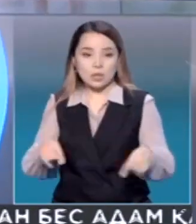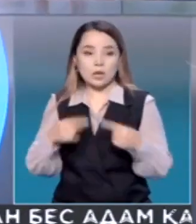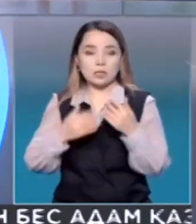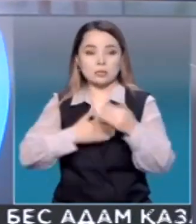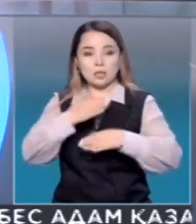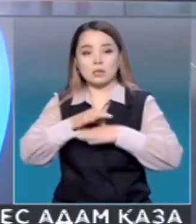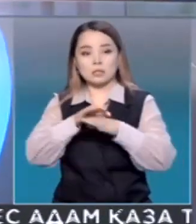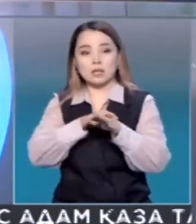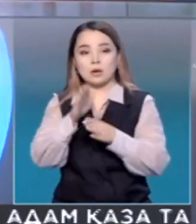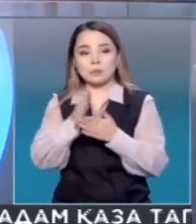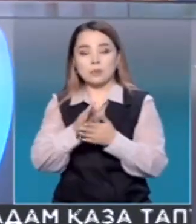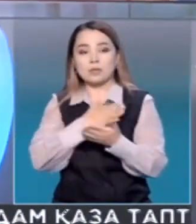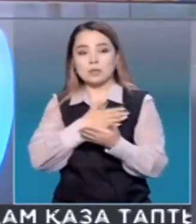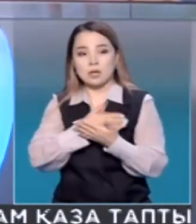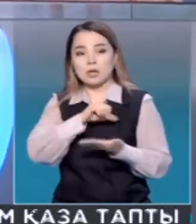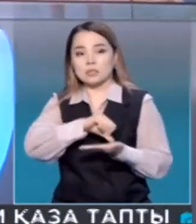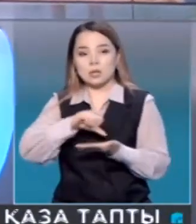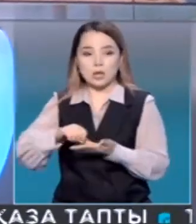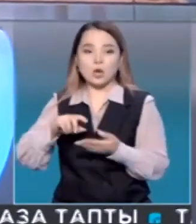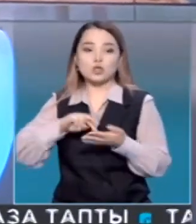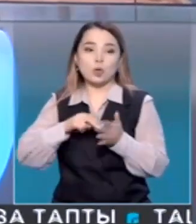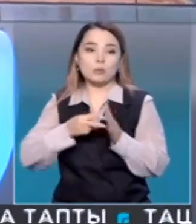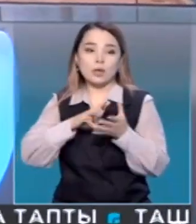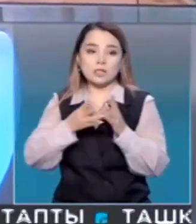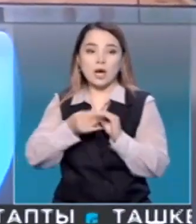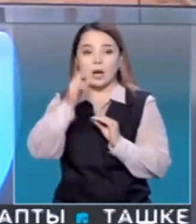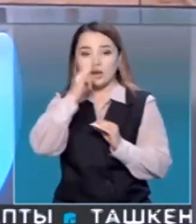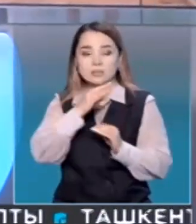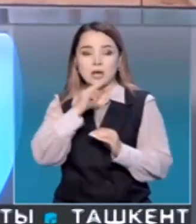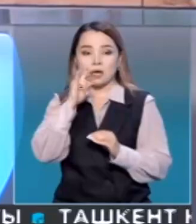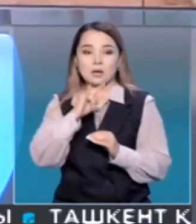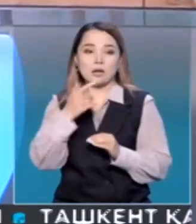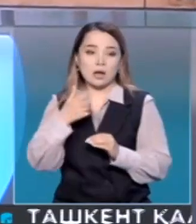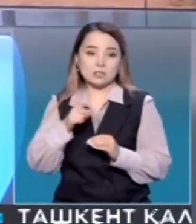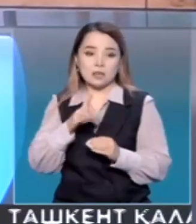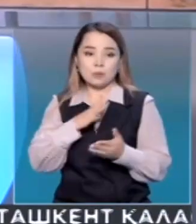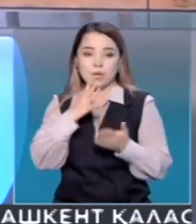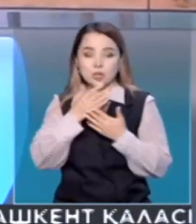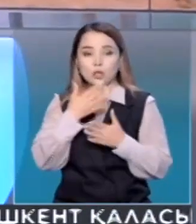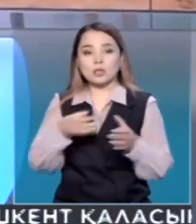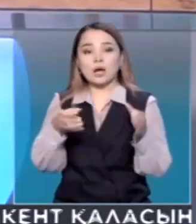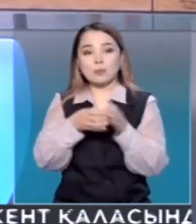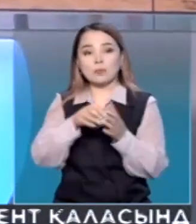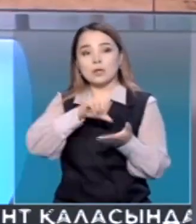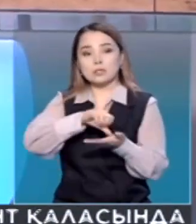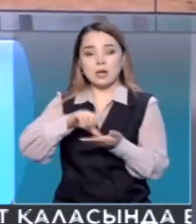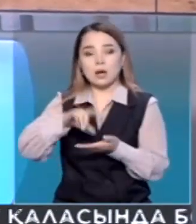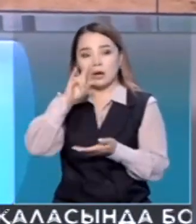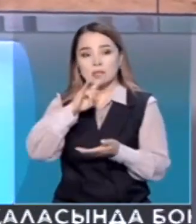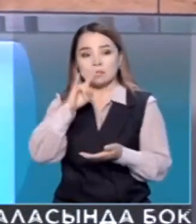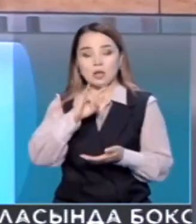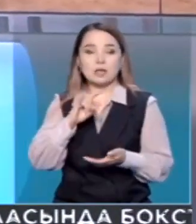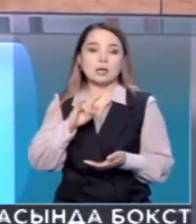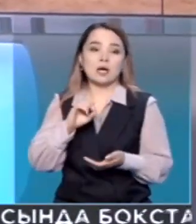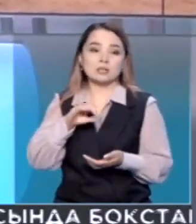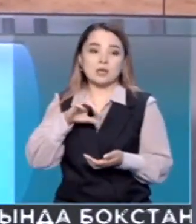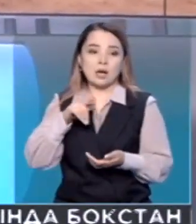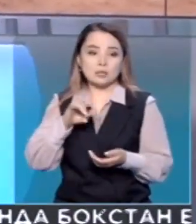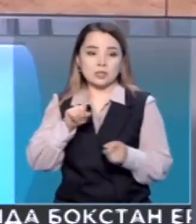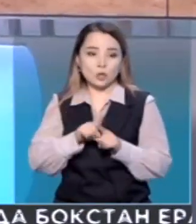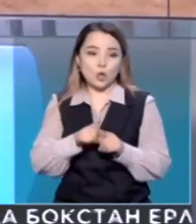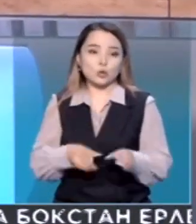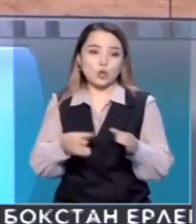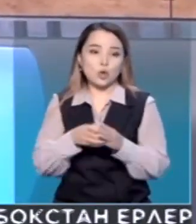етпек. Мемлекет басшысының тапсырмасына сәйкес жобаны Қазаққаз ұлттық компаниясының еншілес ұйымы Қазтрансгаз аймақ